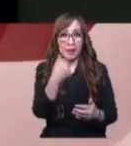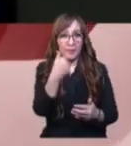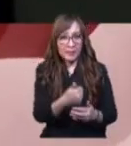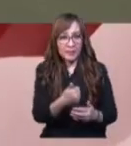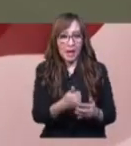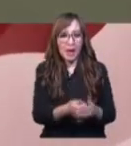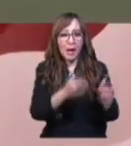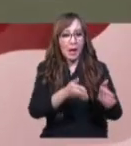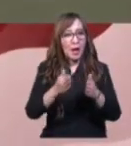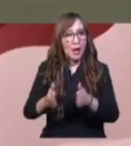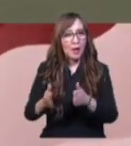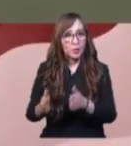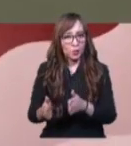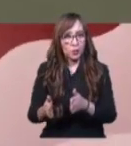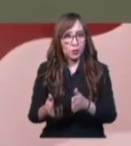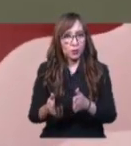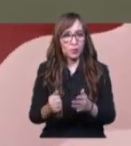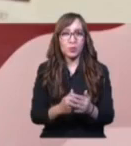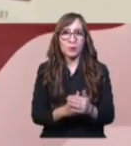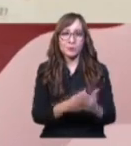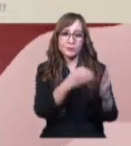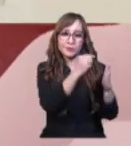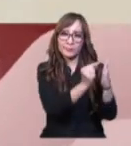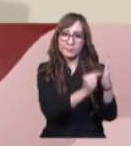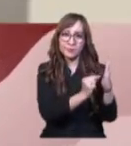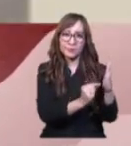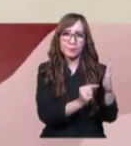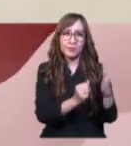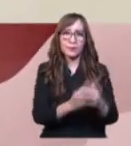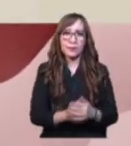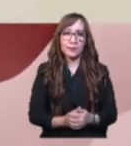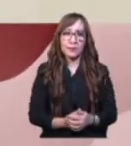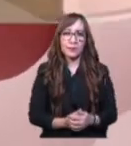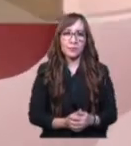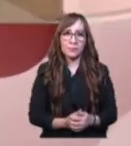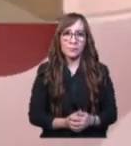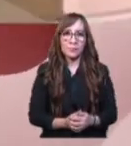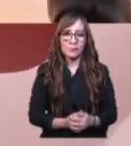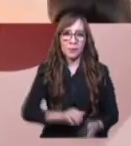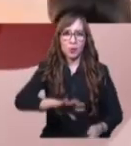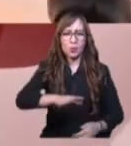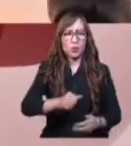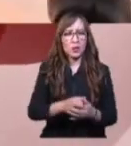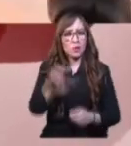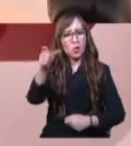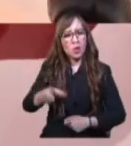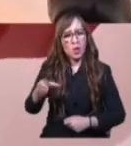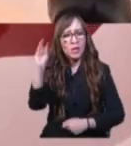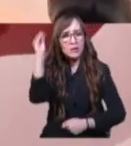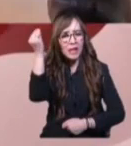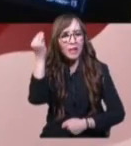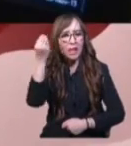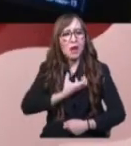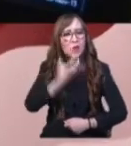bisa lebih menspesifikkan target kita. Gitu. Orang mungkin di Jakarta senangnya kopinya seperti